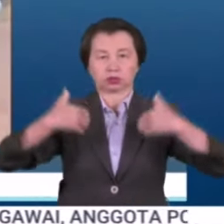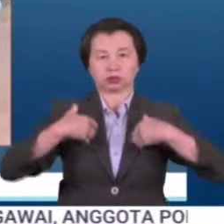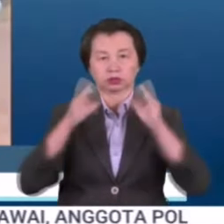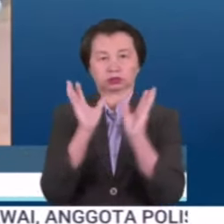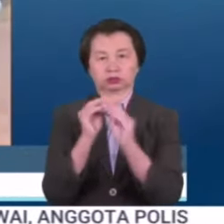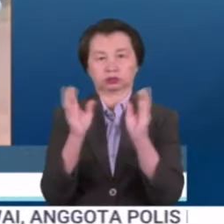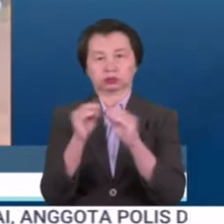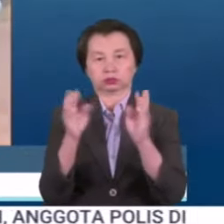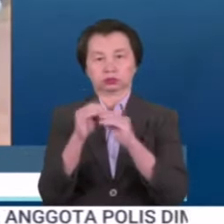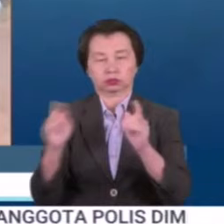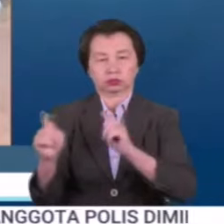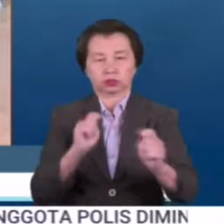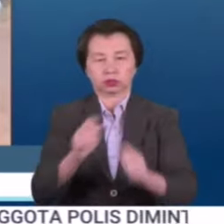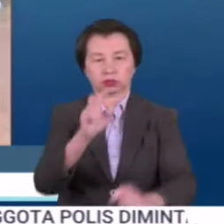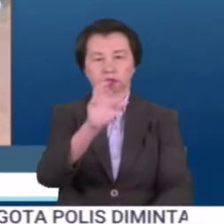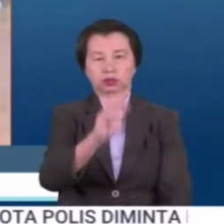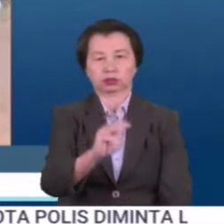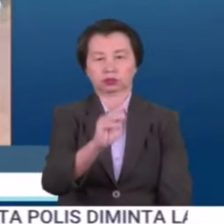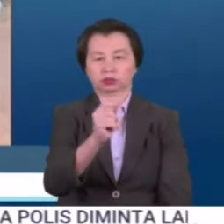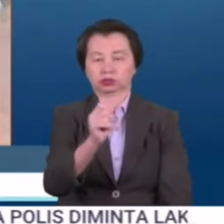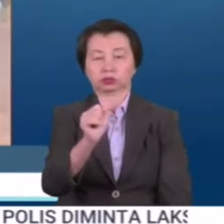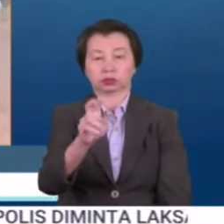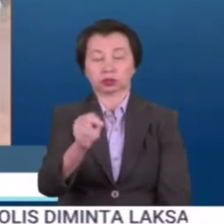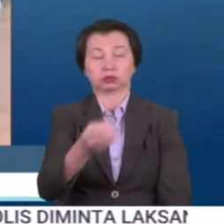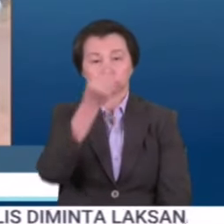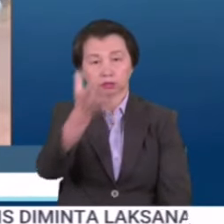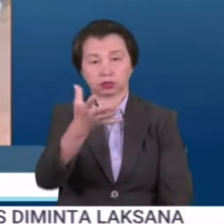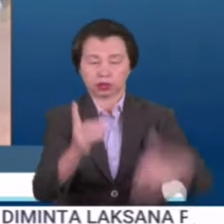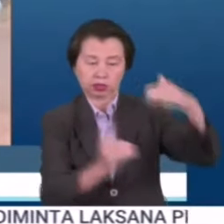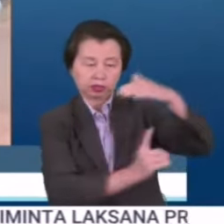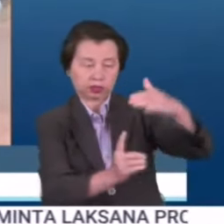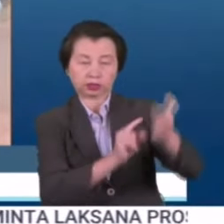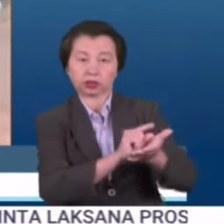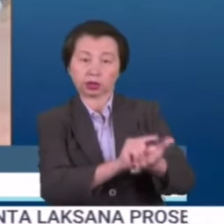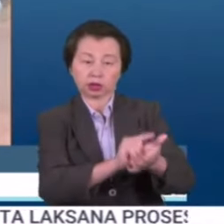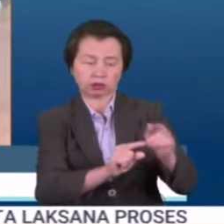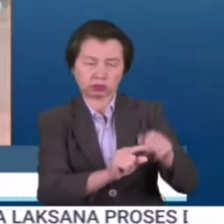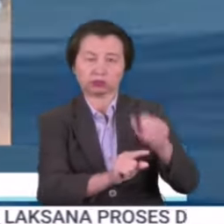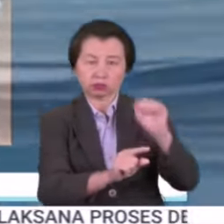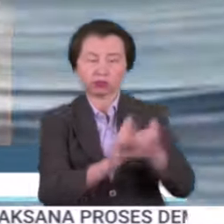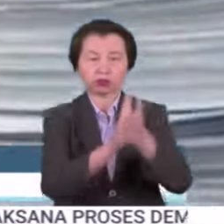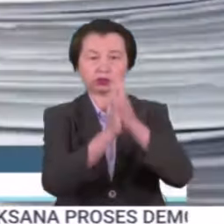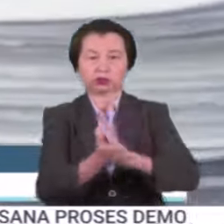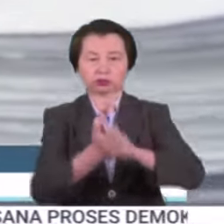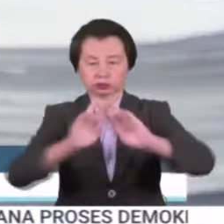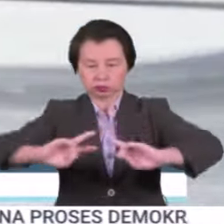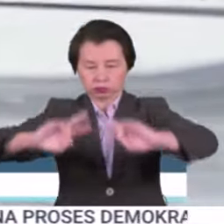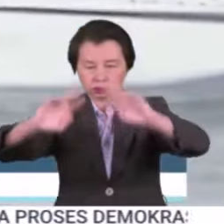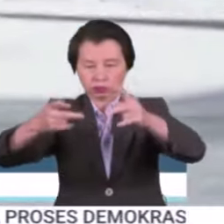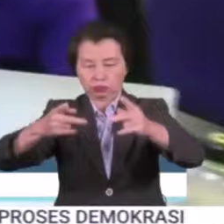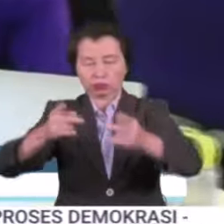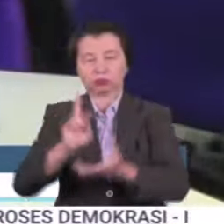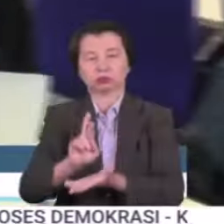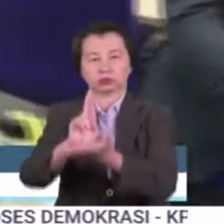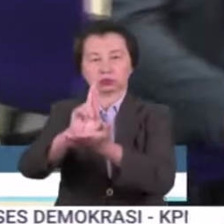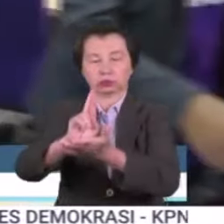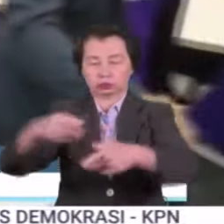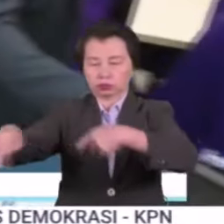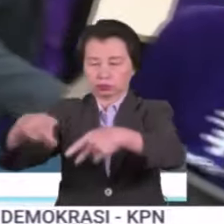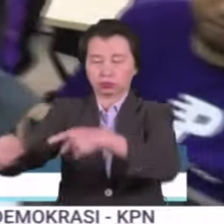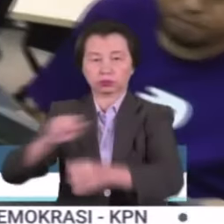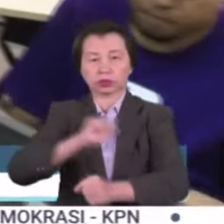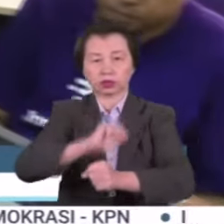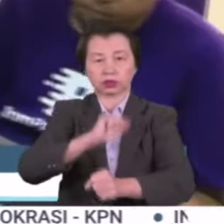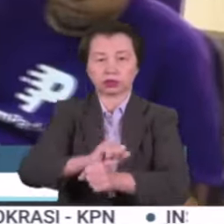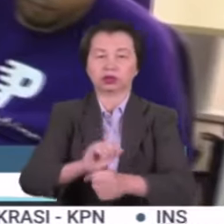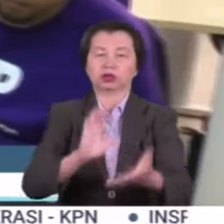majelis tindakan ekonomi dasar gaji progresif mampu menjadi ancakan ke arah pemulihan pasaran pekerja